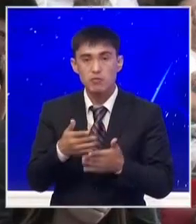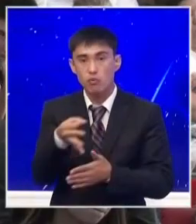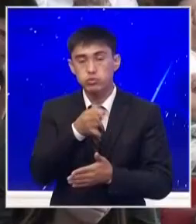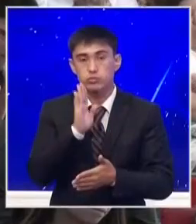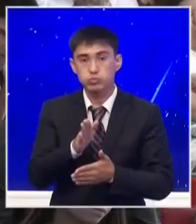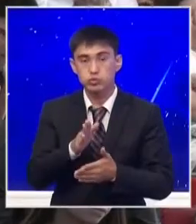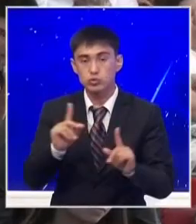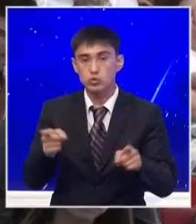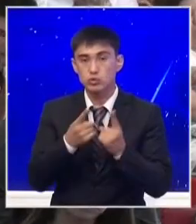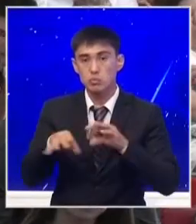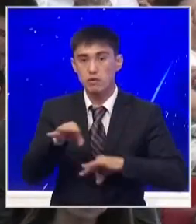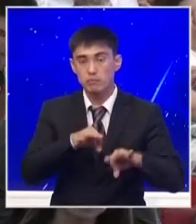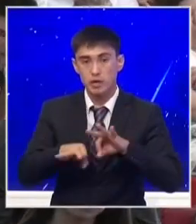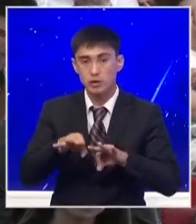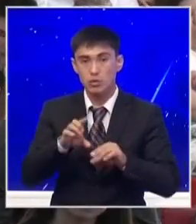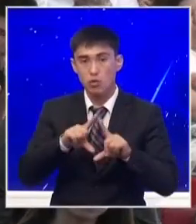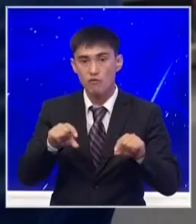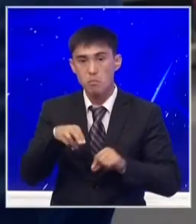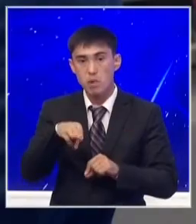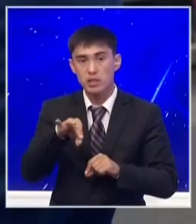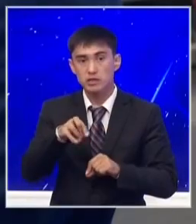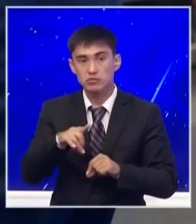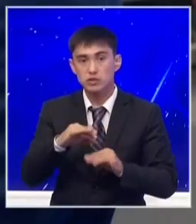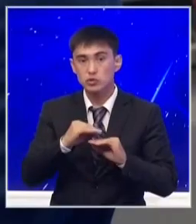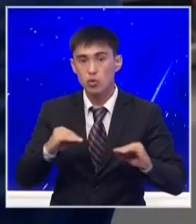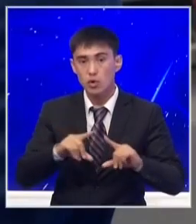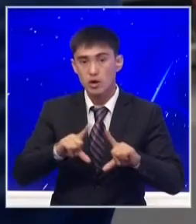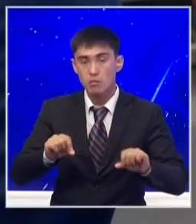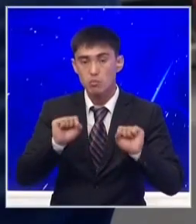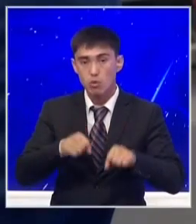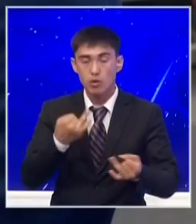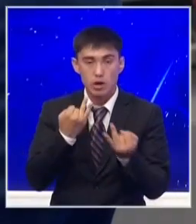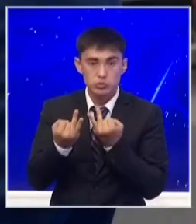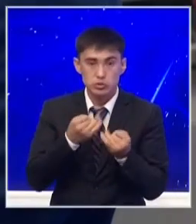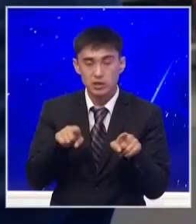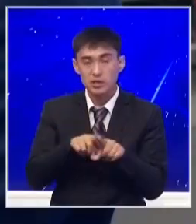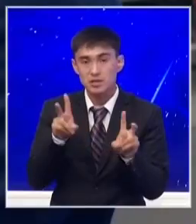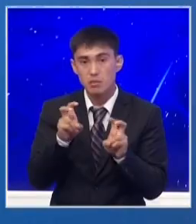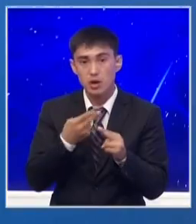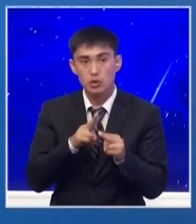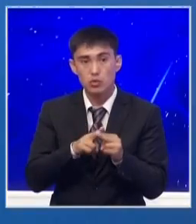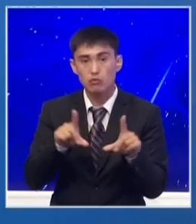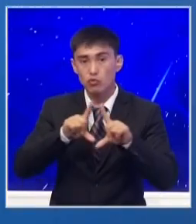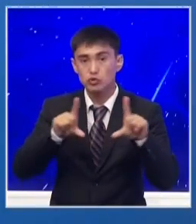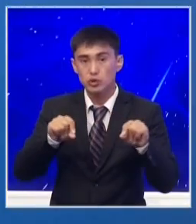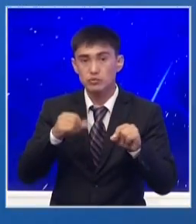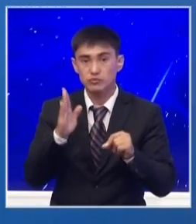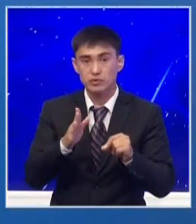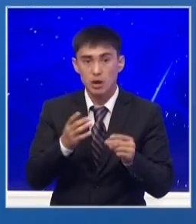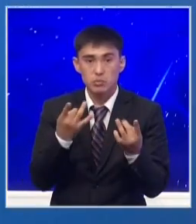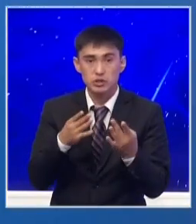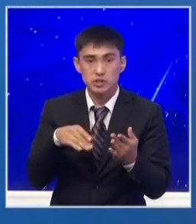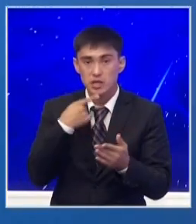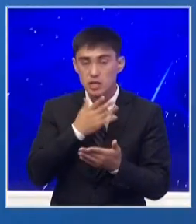создан первый проектный офис менторства, где со школьниками смогут открыто обсудить такие темы, которые в стенах учебных заведений обычно